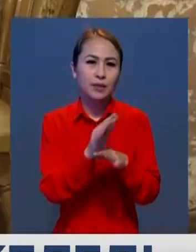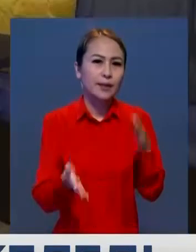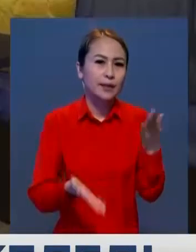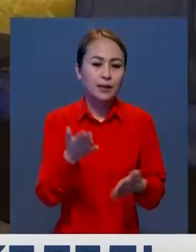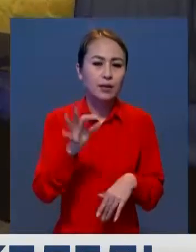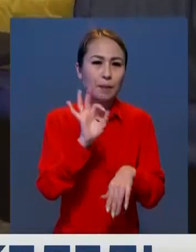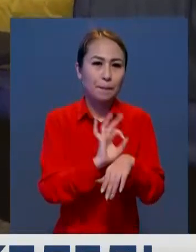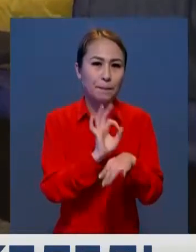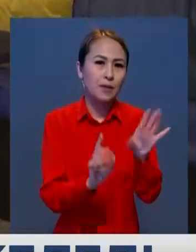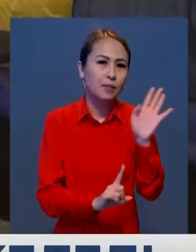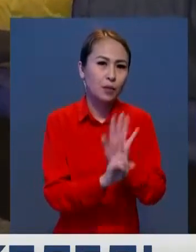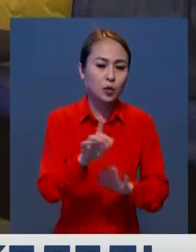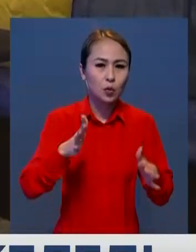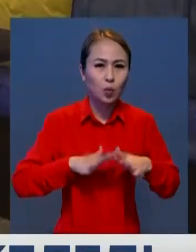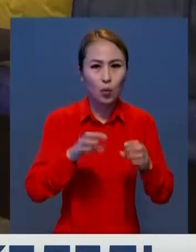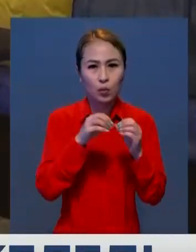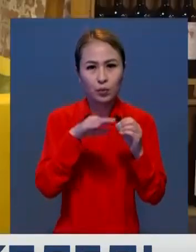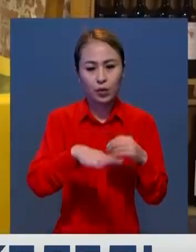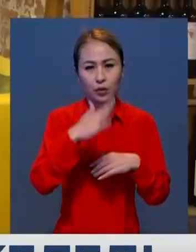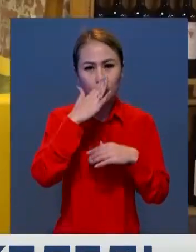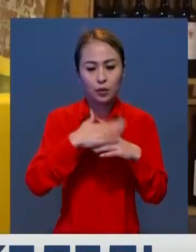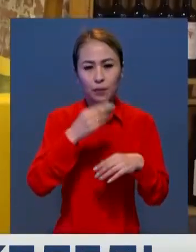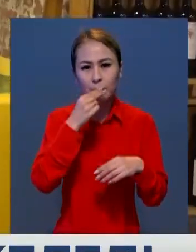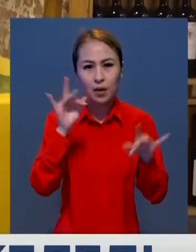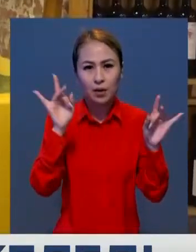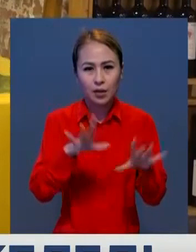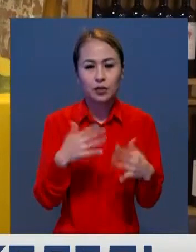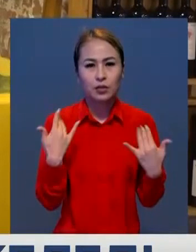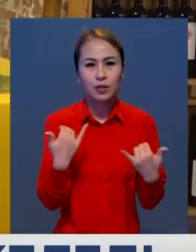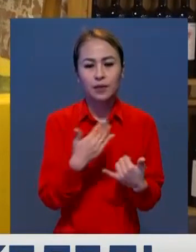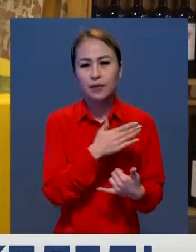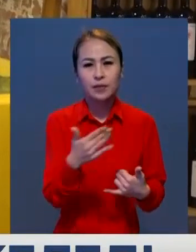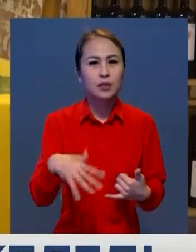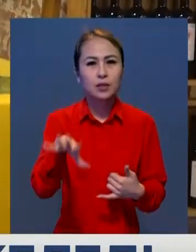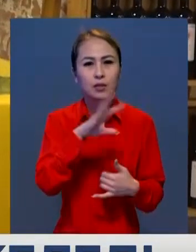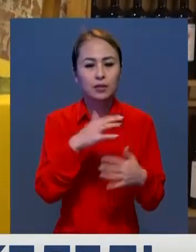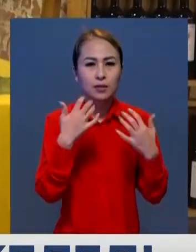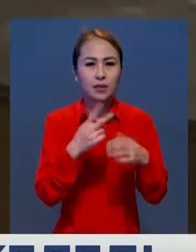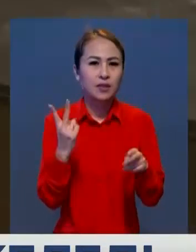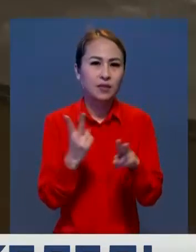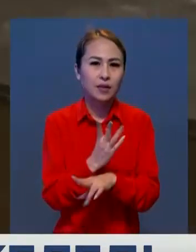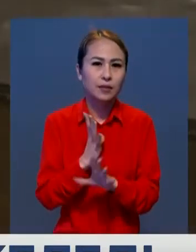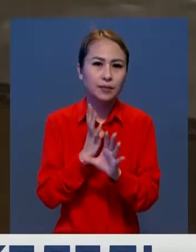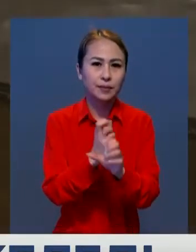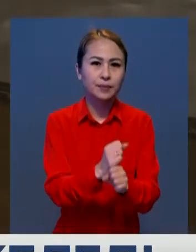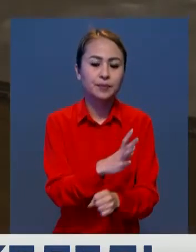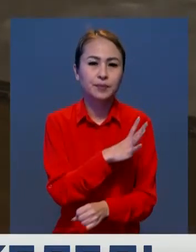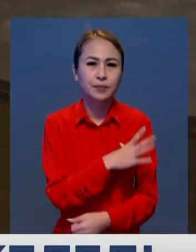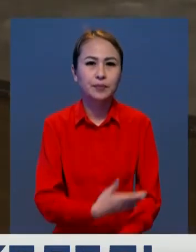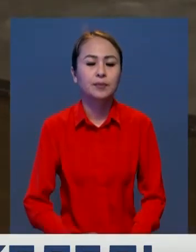басталғанда Грузияда 10 мыңға жуық тамақтан орны болса, қазір олардың саны егесеге қысқарды.